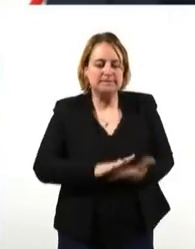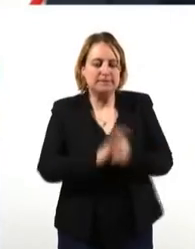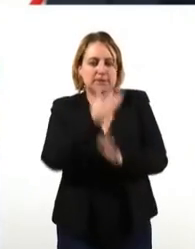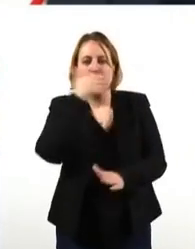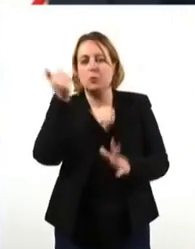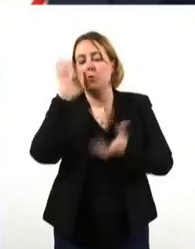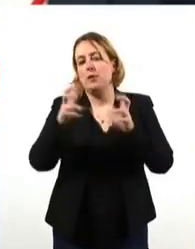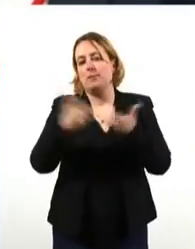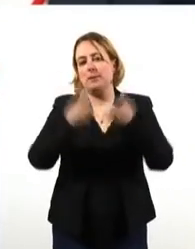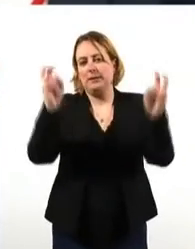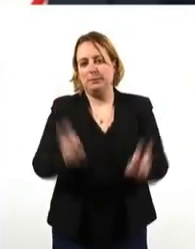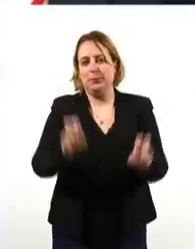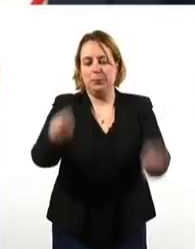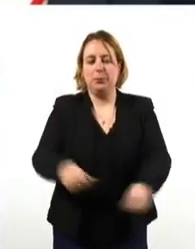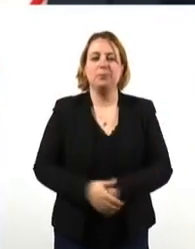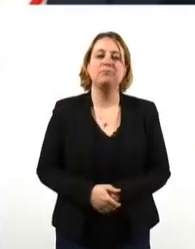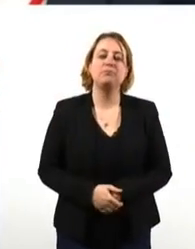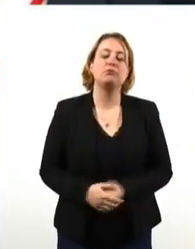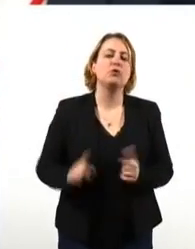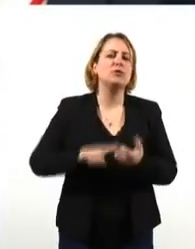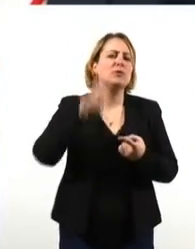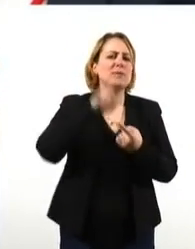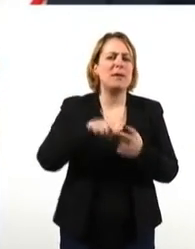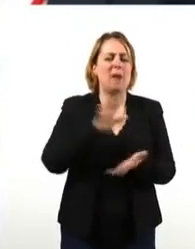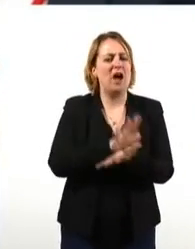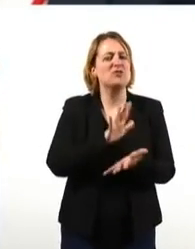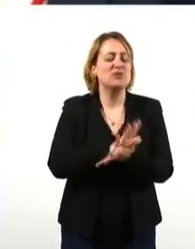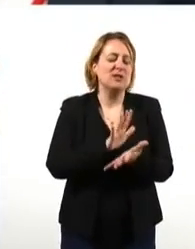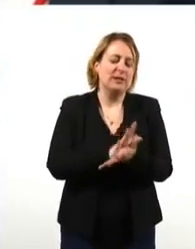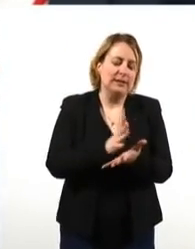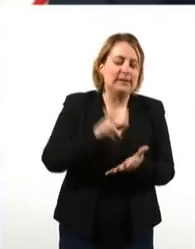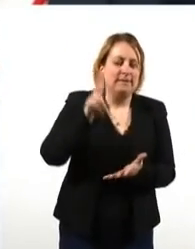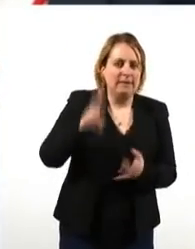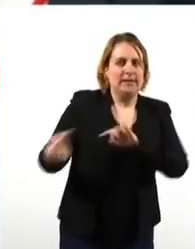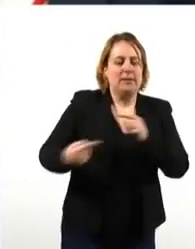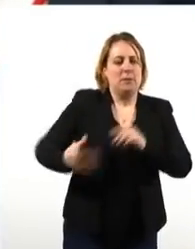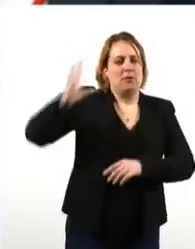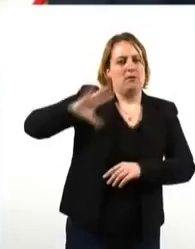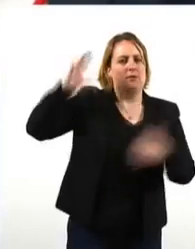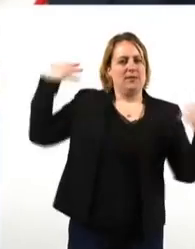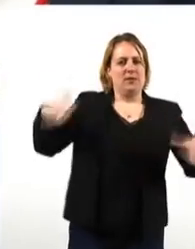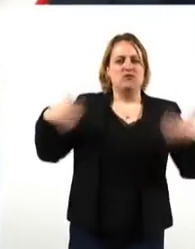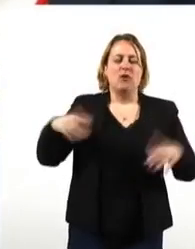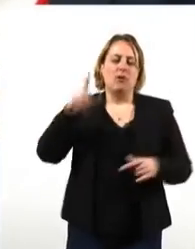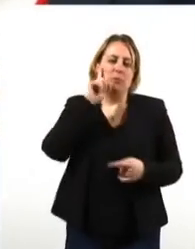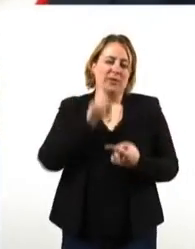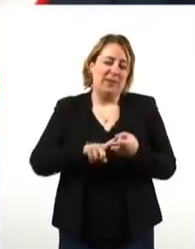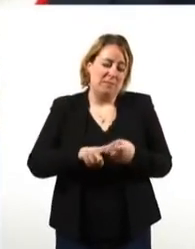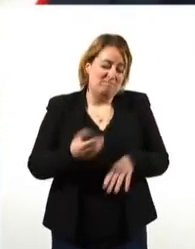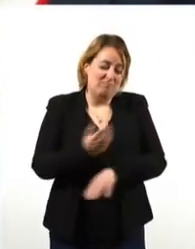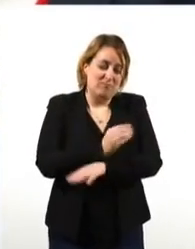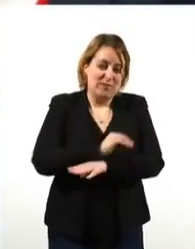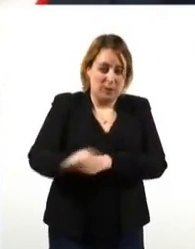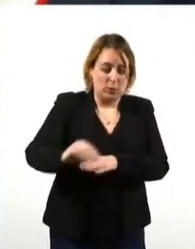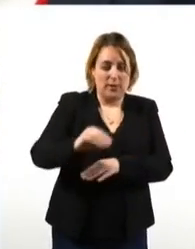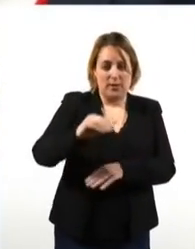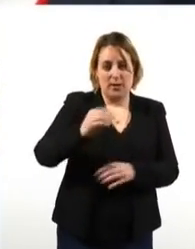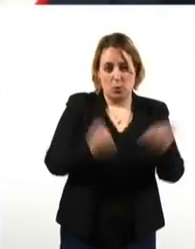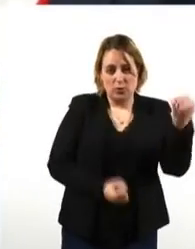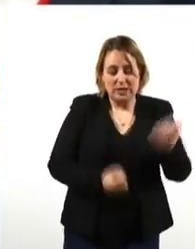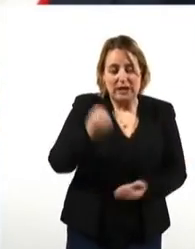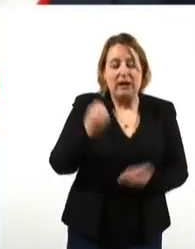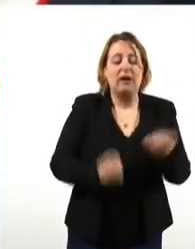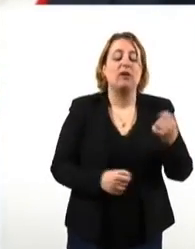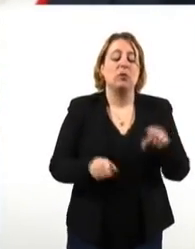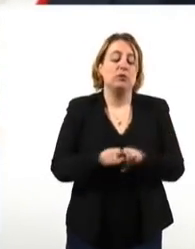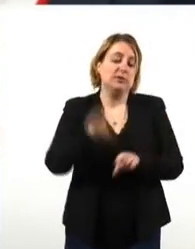assez ancien en réalité, parce qu'il y a la question de la sécurité routière, et puis il y a la question une forme de maturité, puis il y a la question notamment en zone